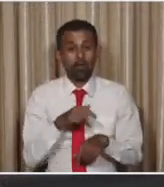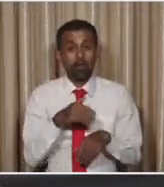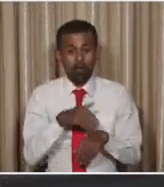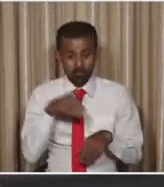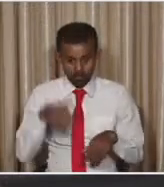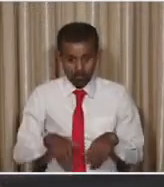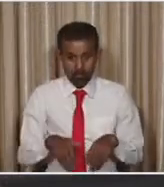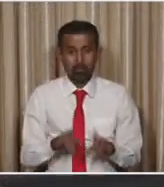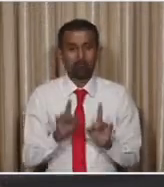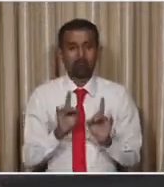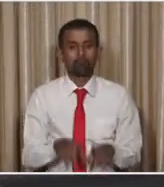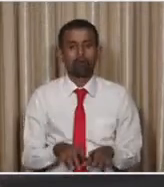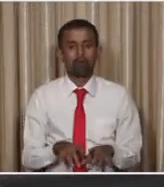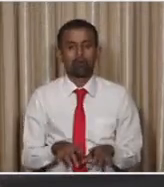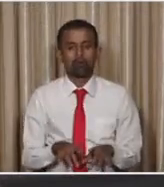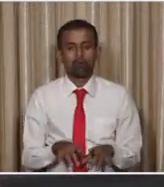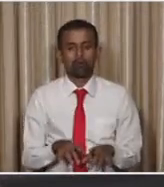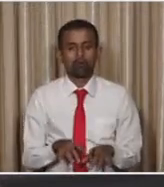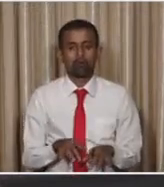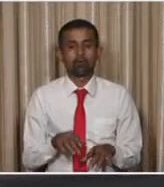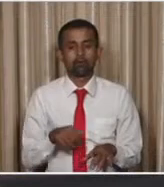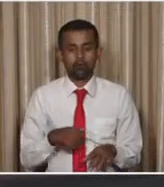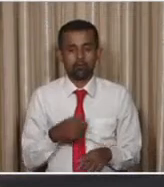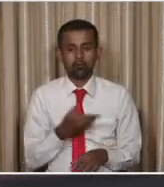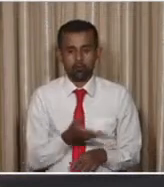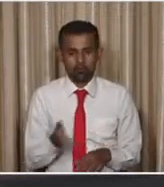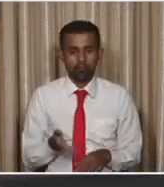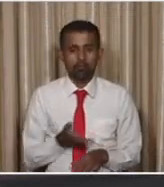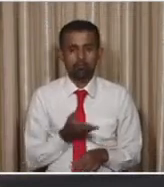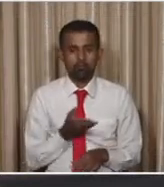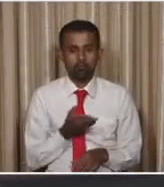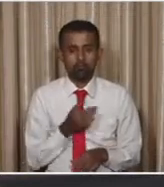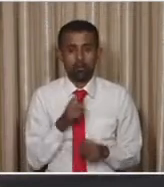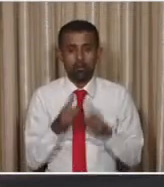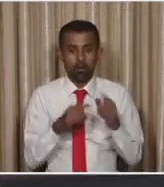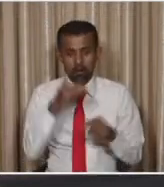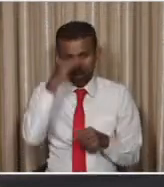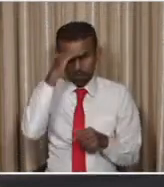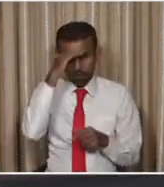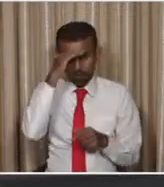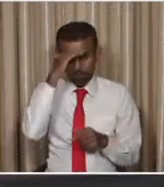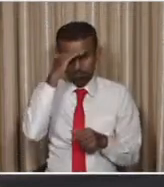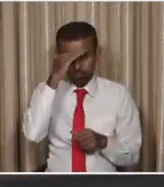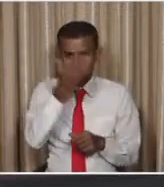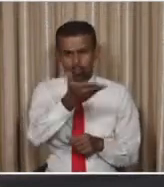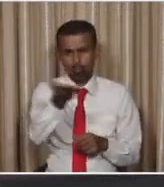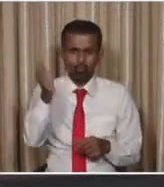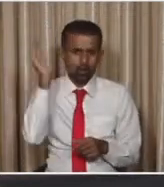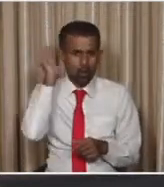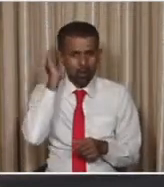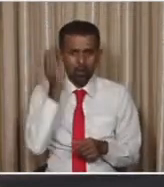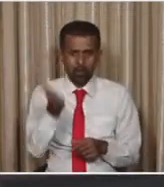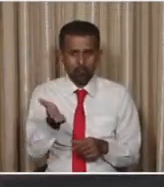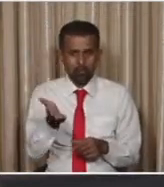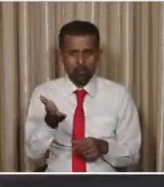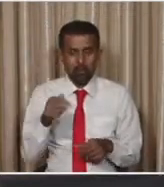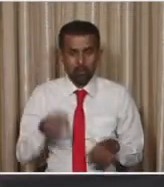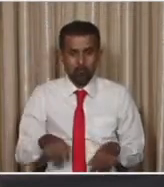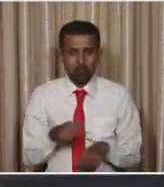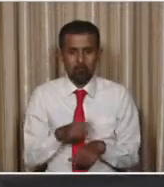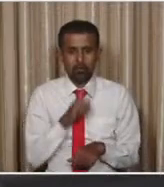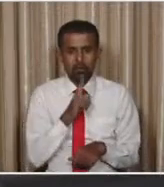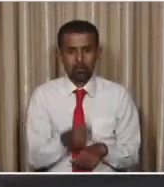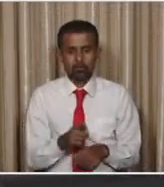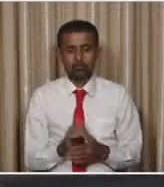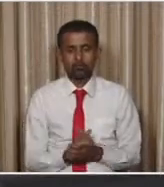bangayata hetuwa anna e siduwima kiyana eka mama me wele garu kathanayaka tuma kotana indan ahagena innawa nan mama meka kiyanna one